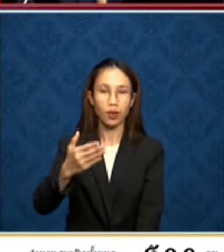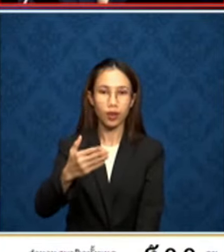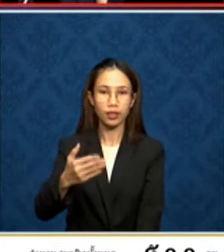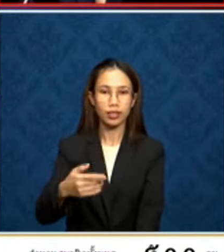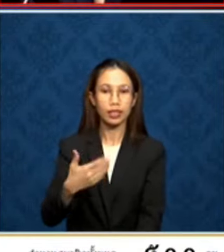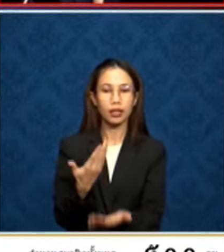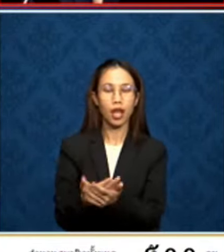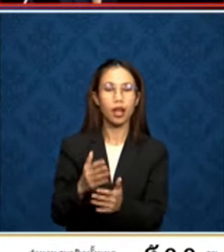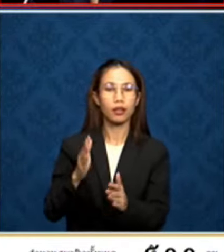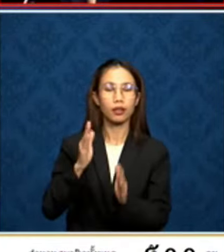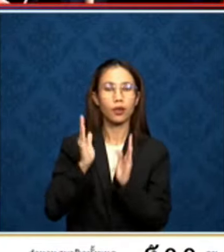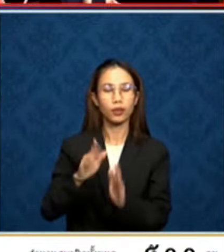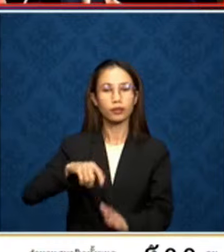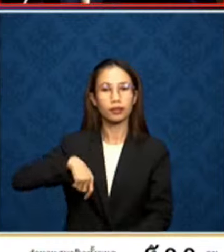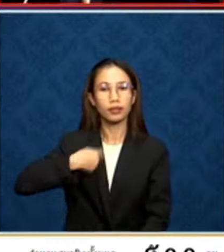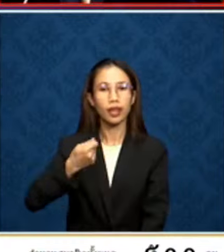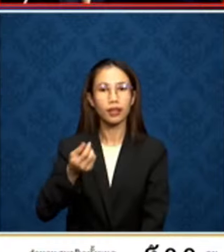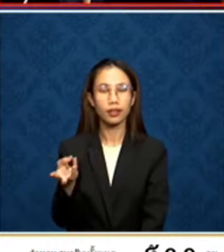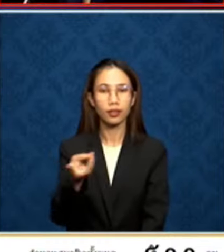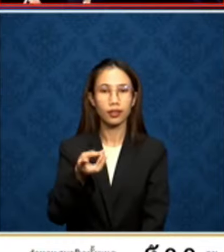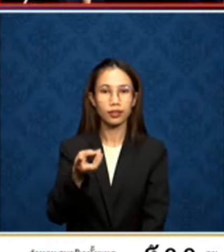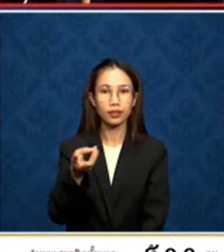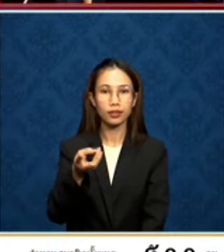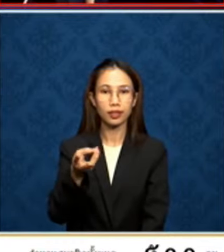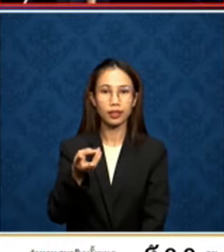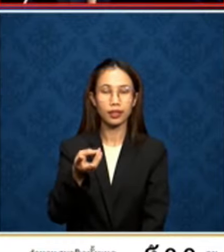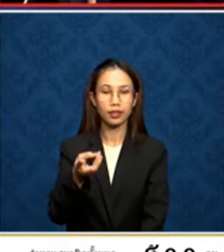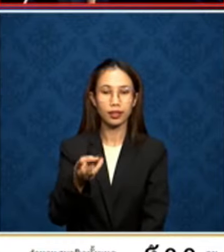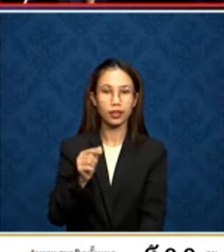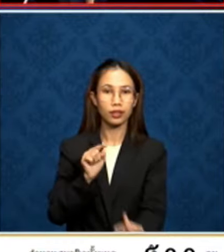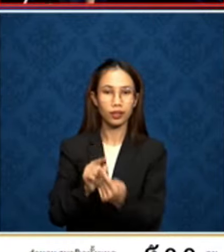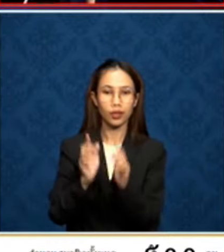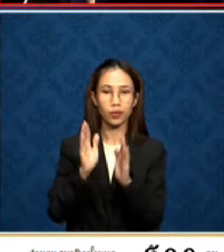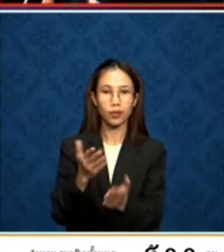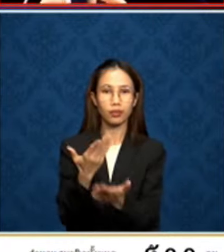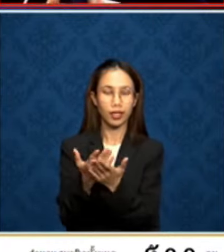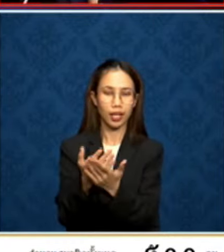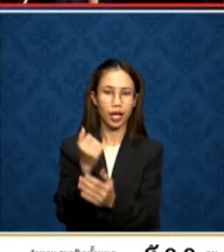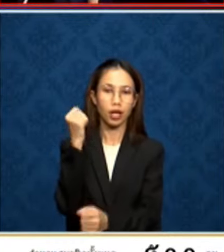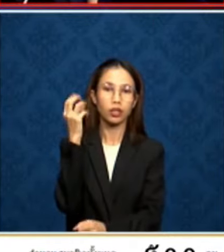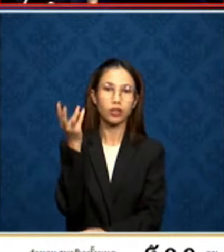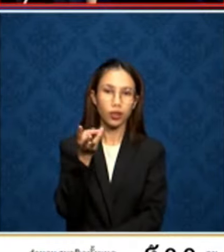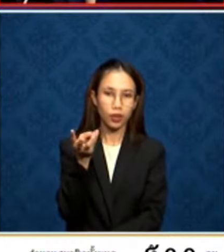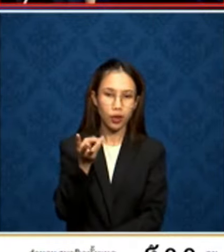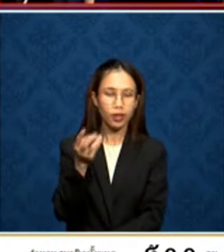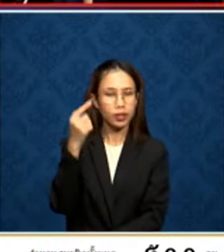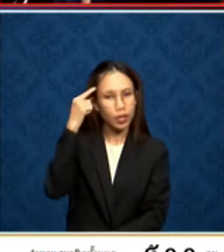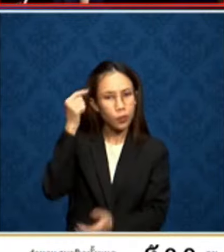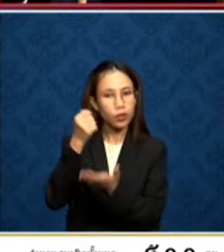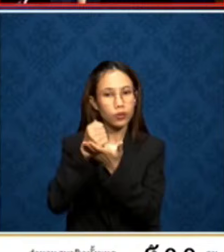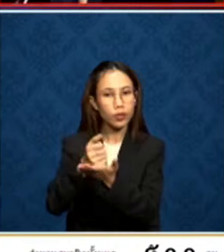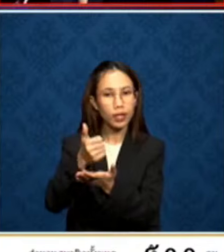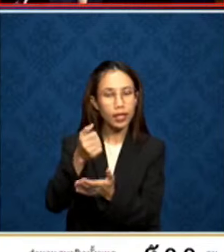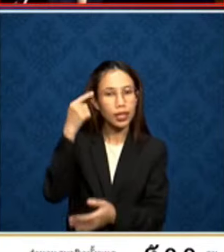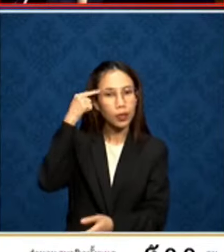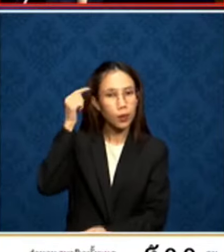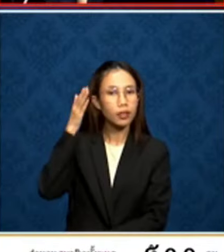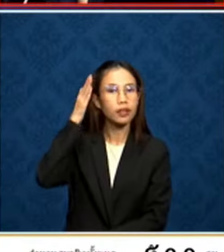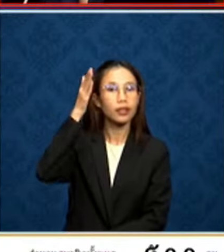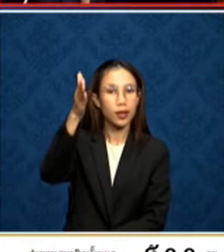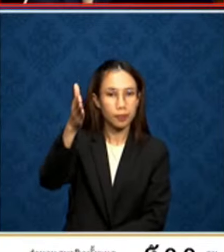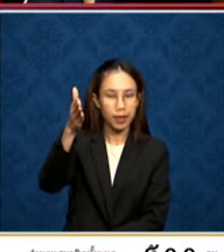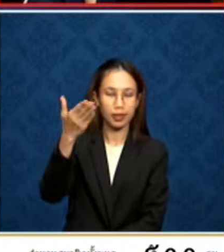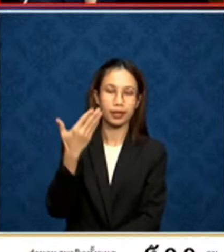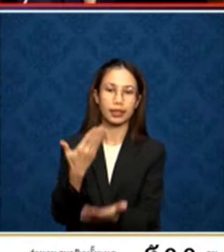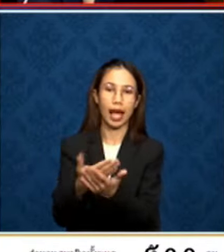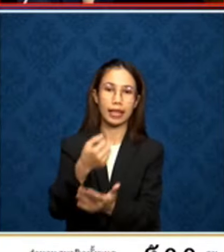กับพี่น้องประชาชนโดยเฉพาะอย่างยิ่งกลุ่มเปราะบางดิฉันหวังว่านโยบายนี้นะคะจะเกิดขึ้นในอนาคตอันใกล้